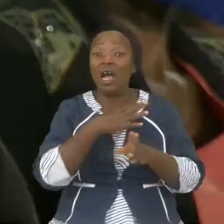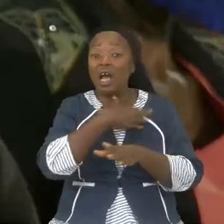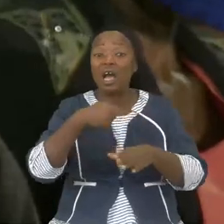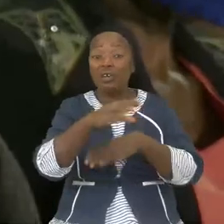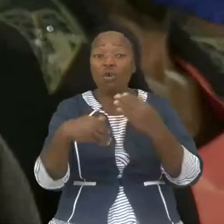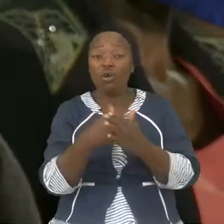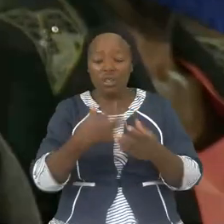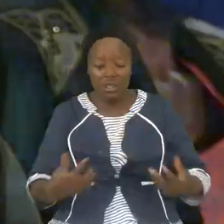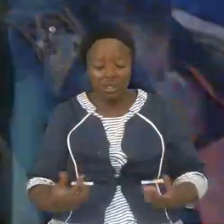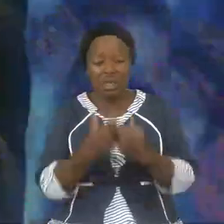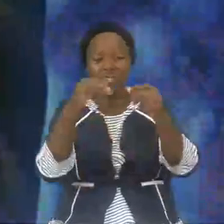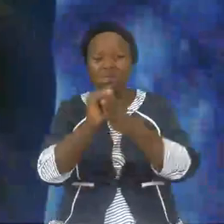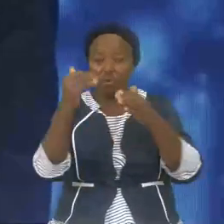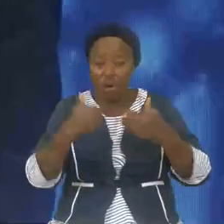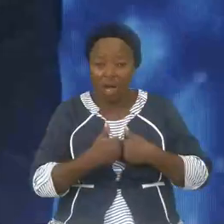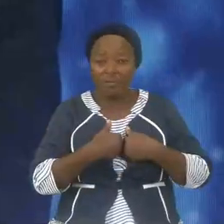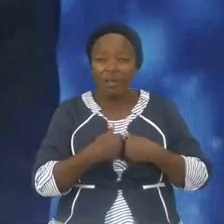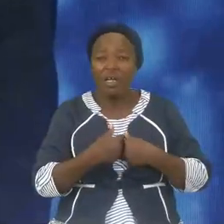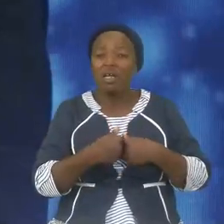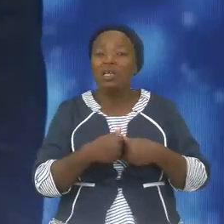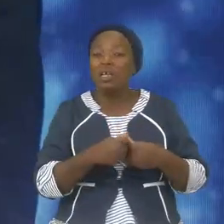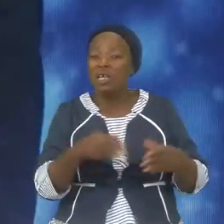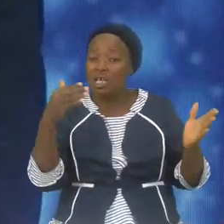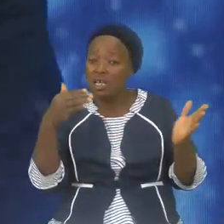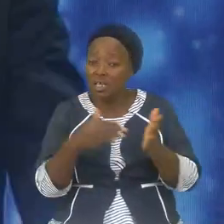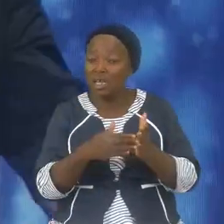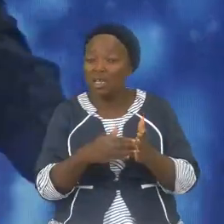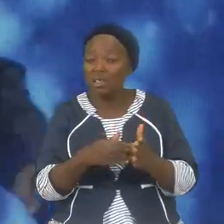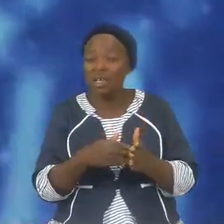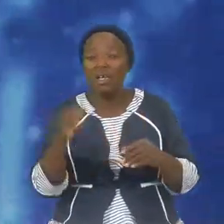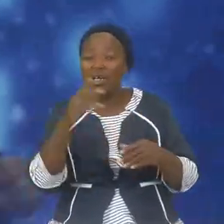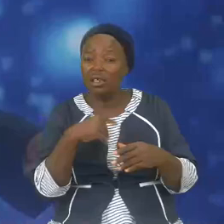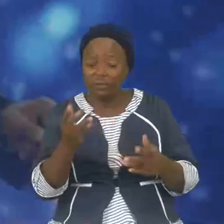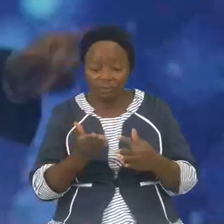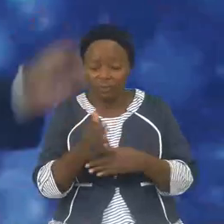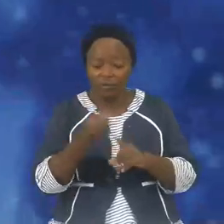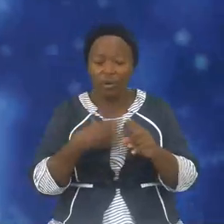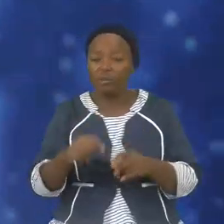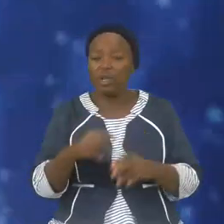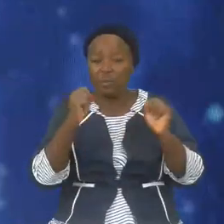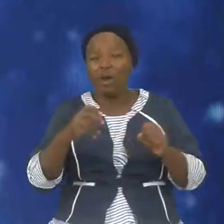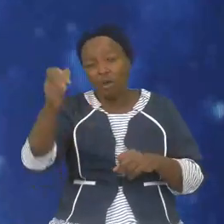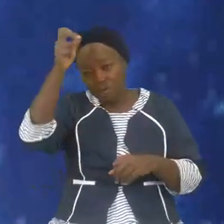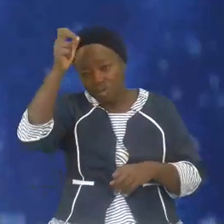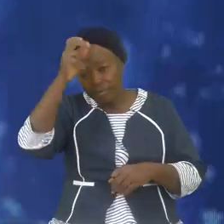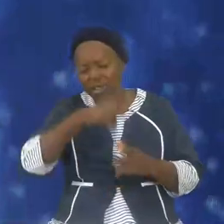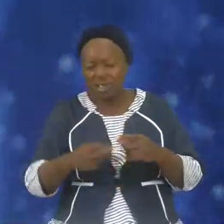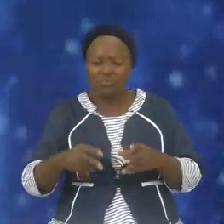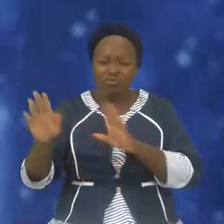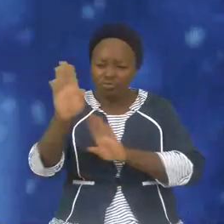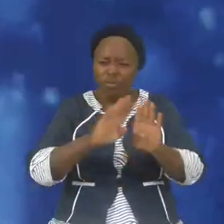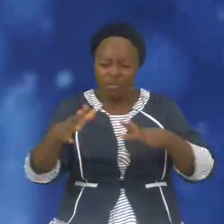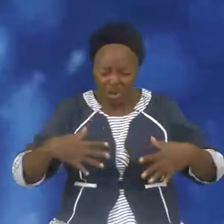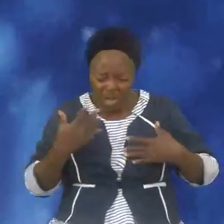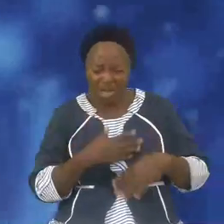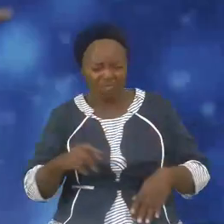et les défis que vous avez et qui proviennent des pouvoirs maléfiques, les problèmes qui te